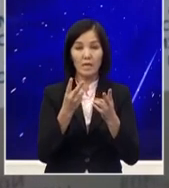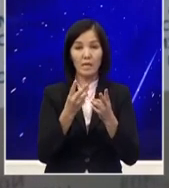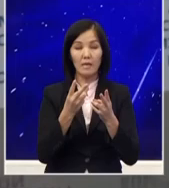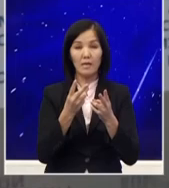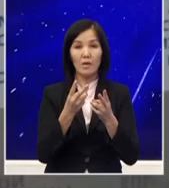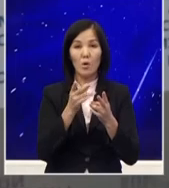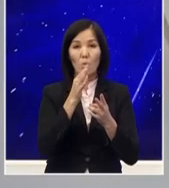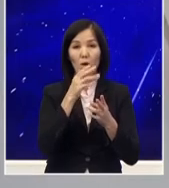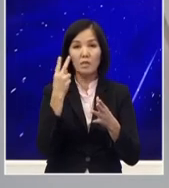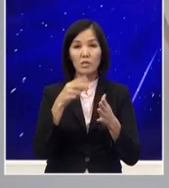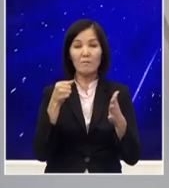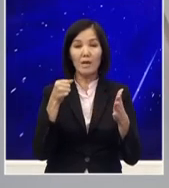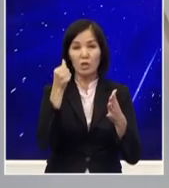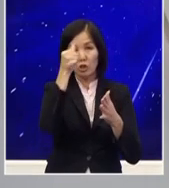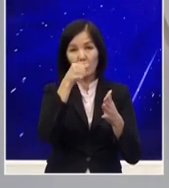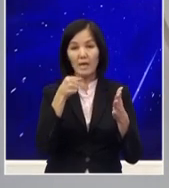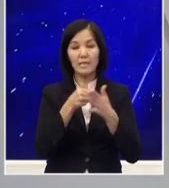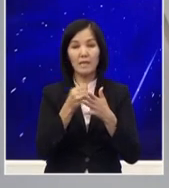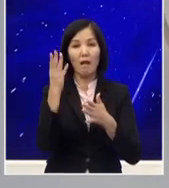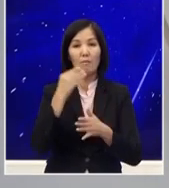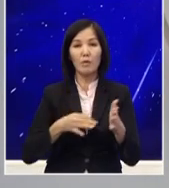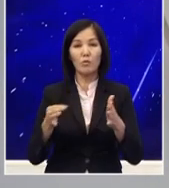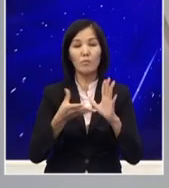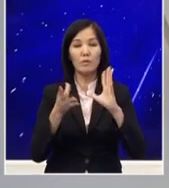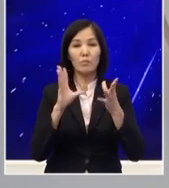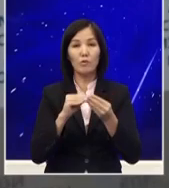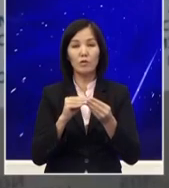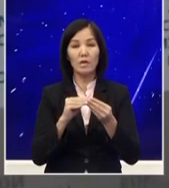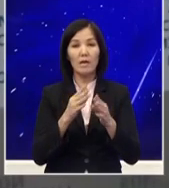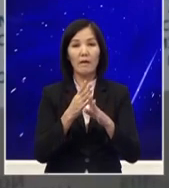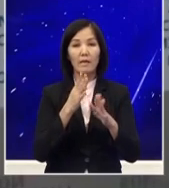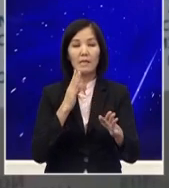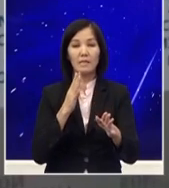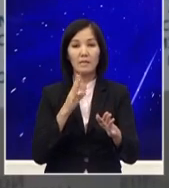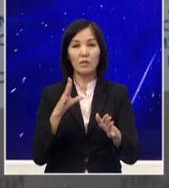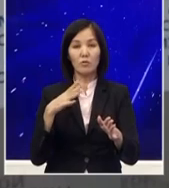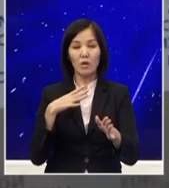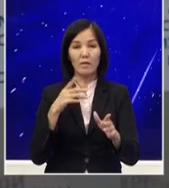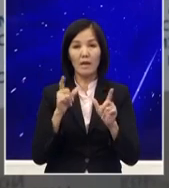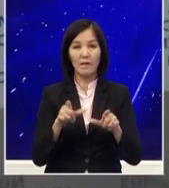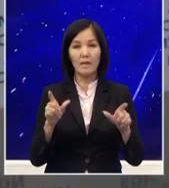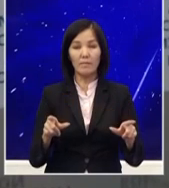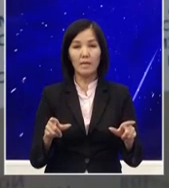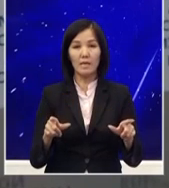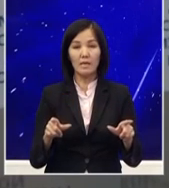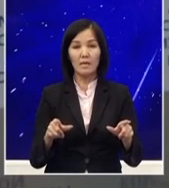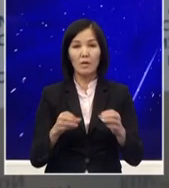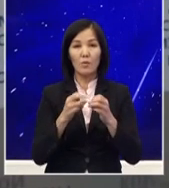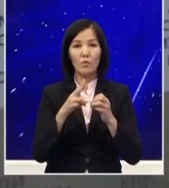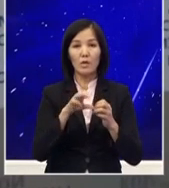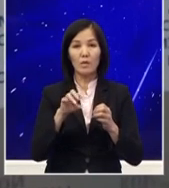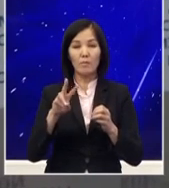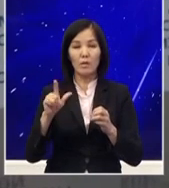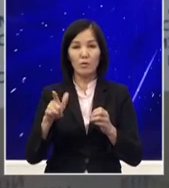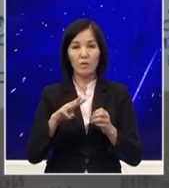беретін мерзімі 20 жылға дейін. Алматы облысы бойынша кезекке тұрған кісілер олар максималды 12 миллион